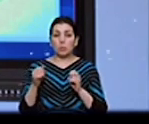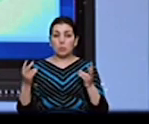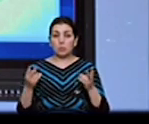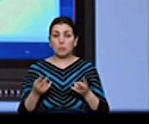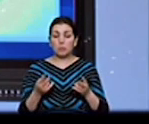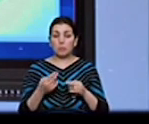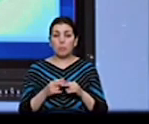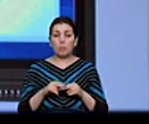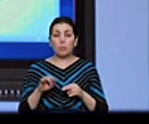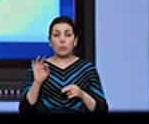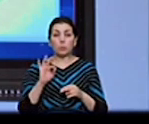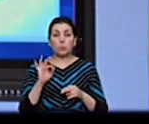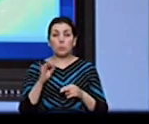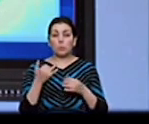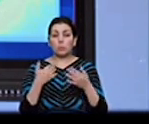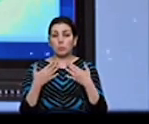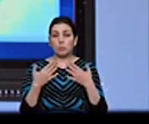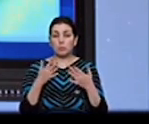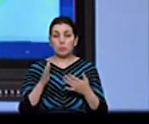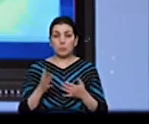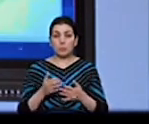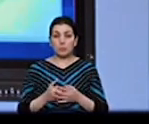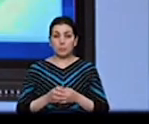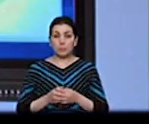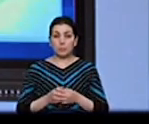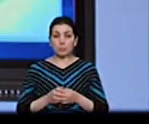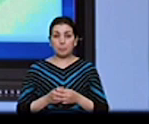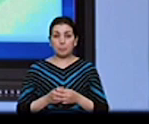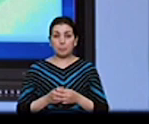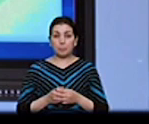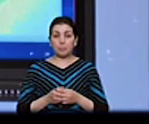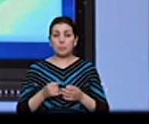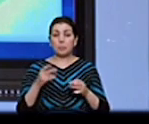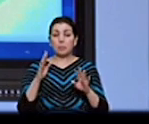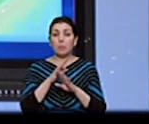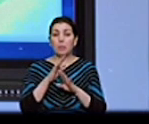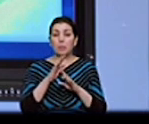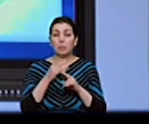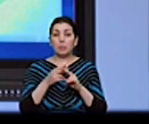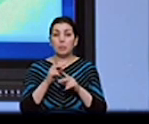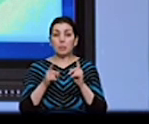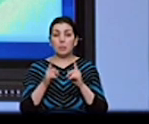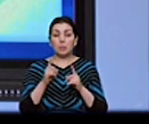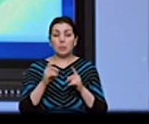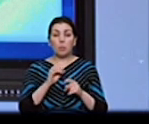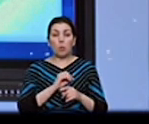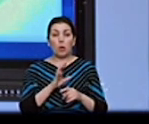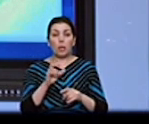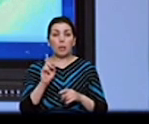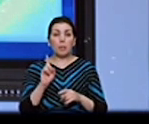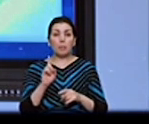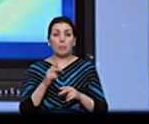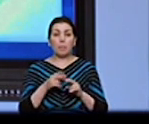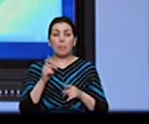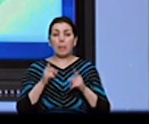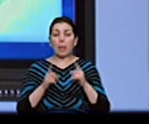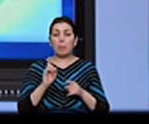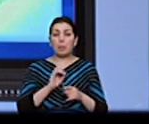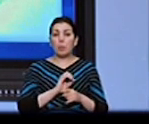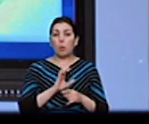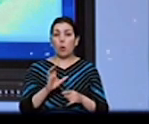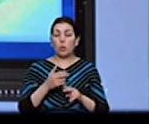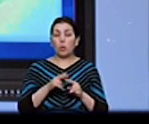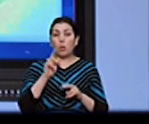kerak. Shu xususda sizlar bilan bugun suhbatlashamiz. Tabiiy boyliklar o'zi nima ekan? Tabiiy